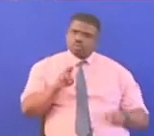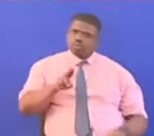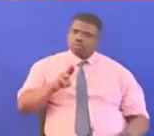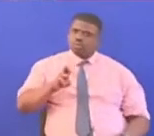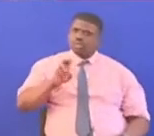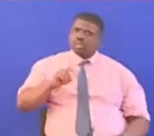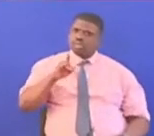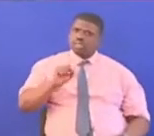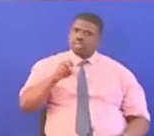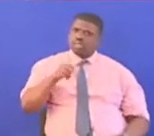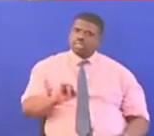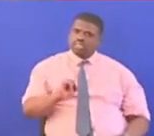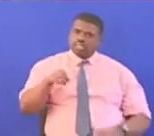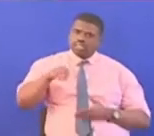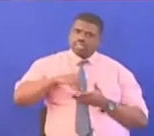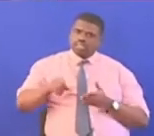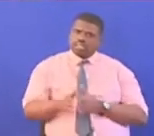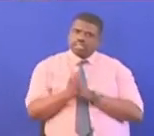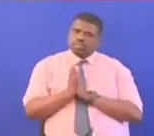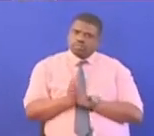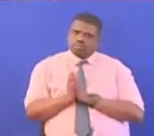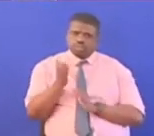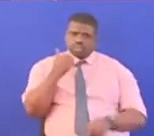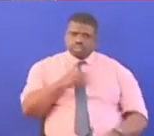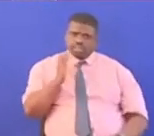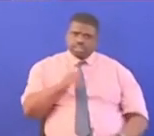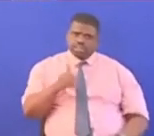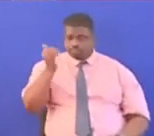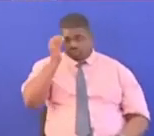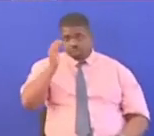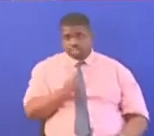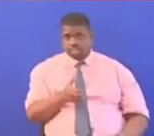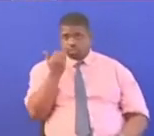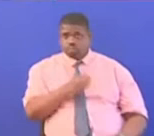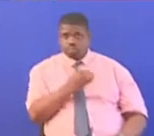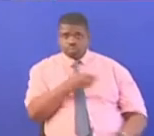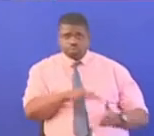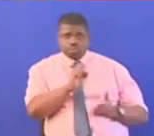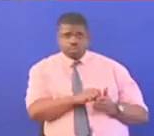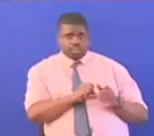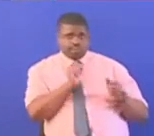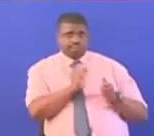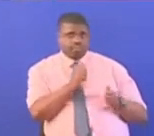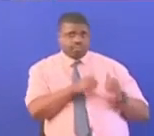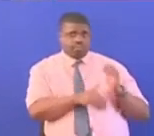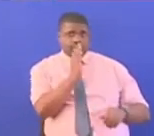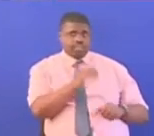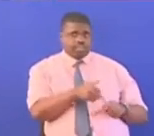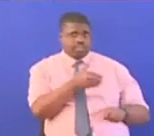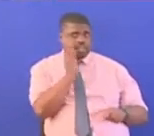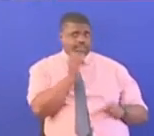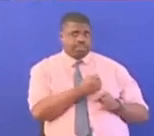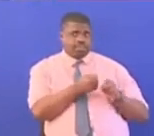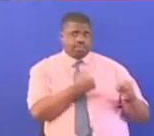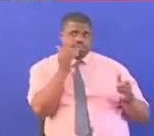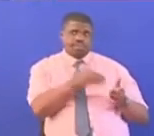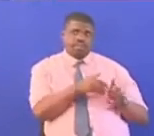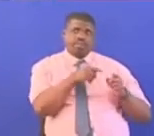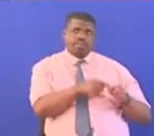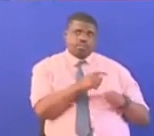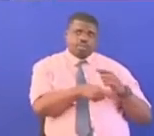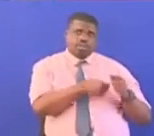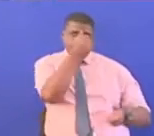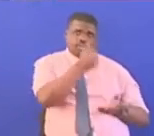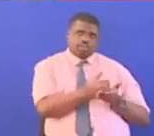kwenye ardhi. Naishukuru serikali kwa busara yake, baada ya kuona kuna haja ya kuongeza vitu vya ziada, serikali imefanya hivyo na leo tumefika hapa kuja kwenye haya